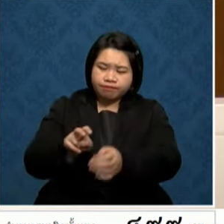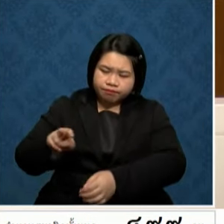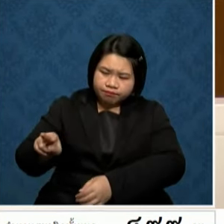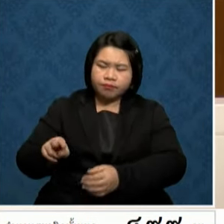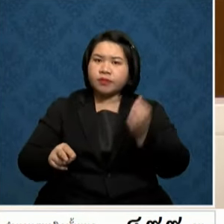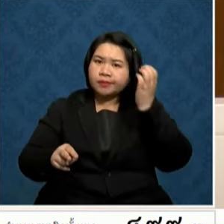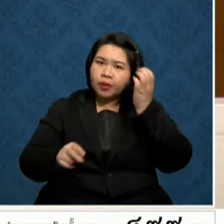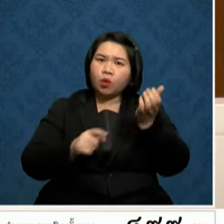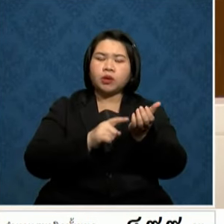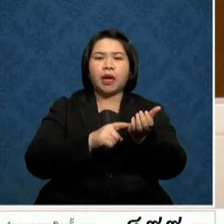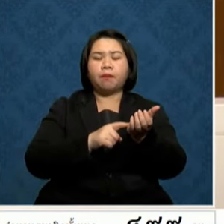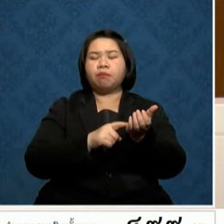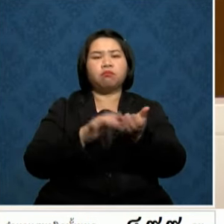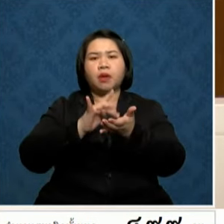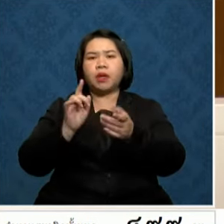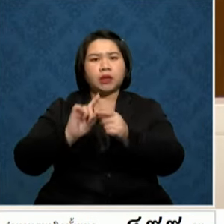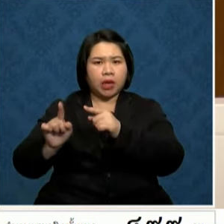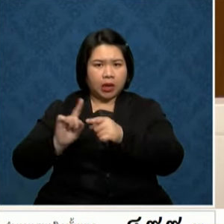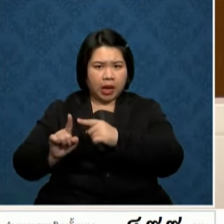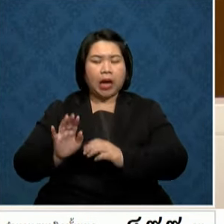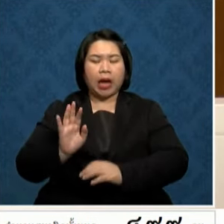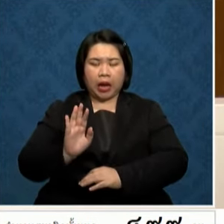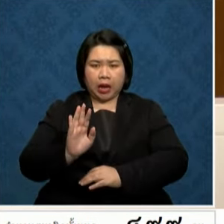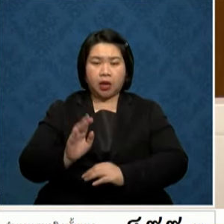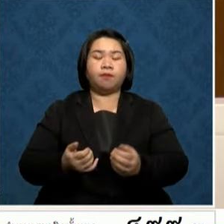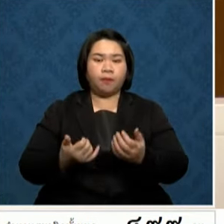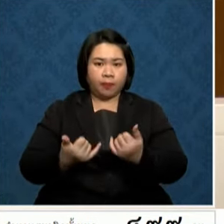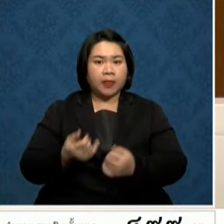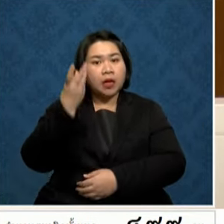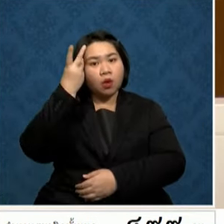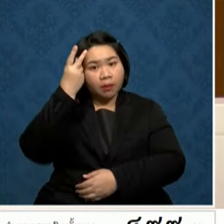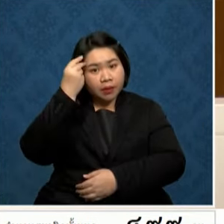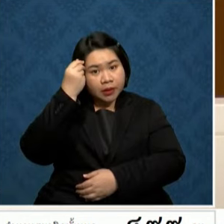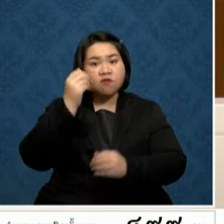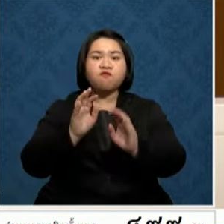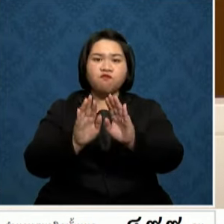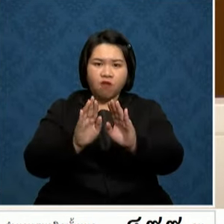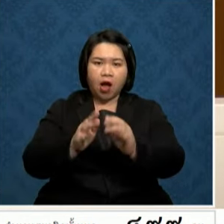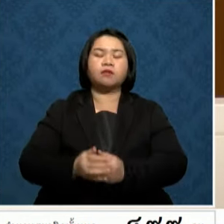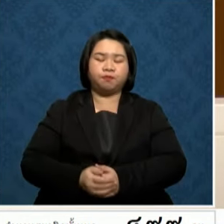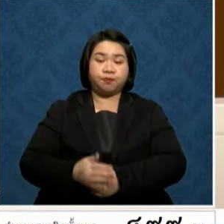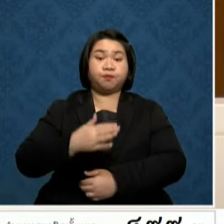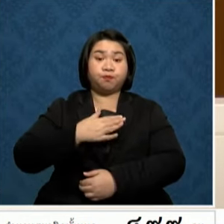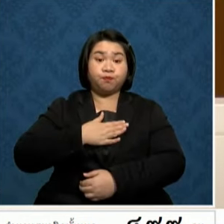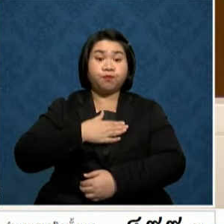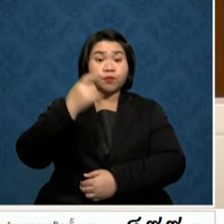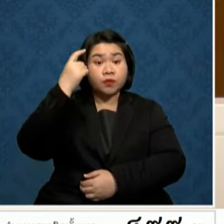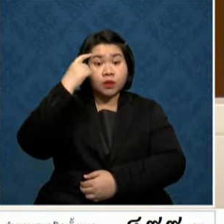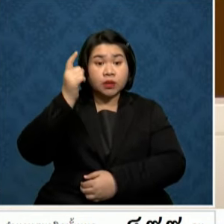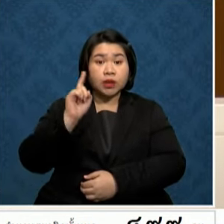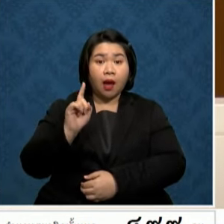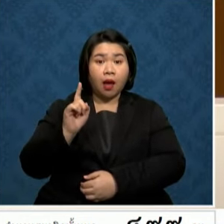ronics เครองมอสอสารหลักคิดทอยากจะมอบใหกท่านสมาชิผ่านทาบทานก็คือกลไกลที่เราคิดก็คอเรของการ